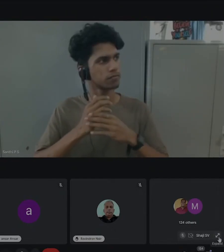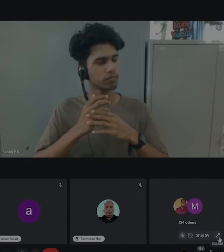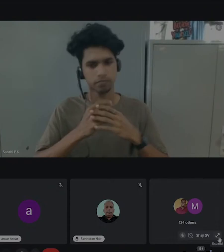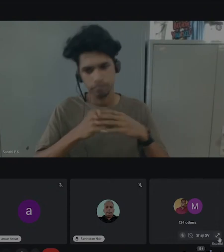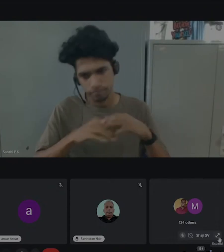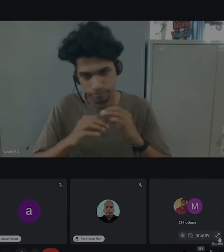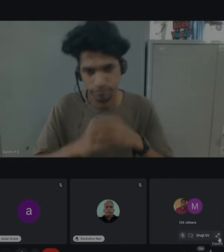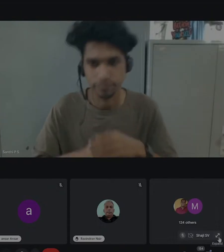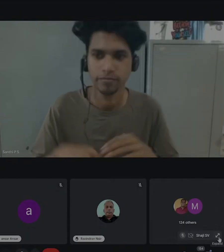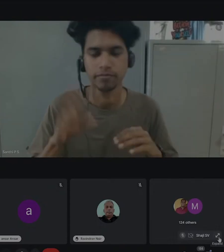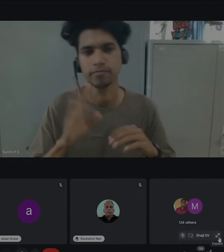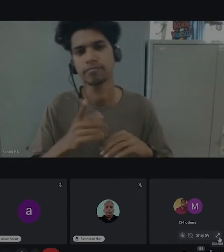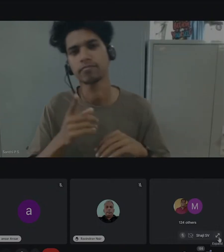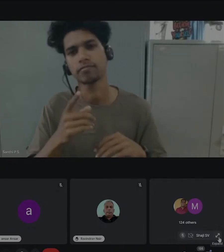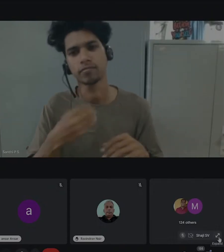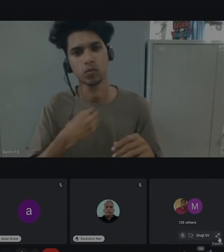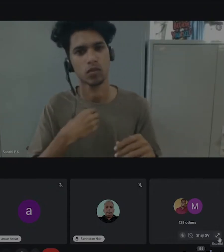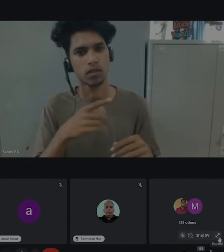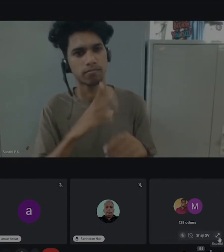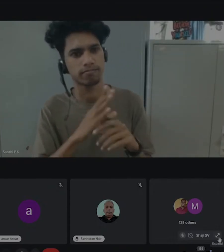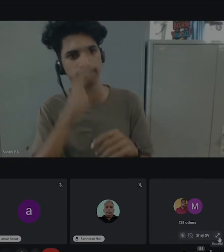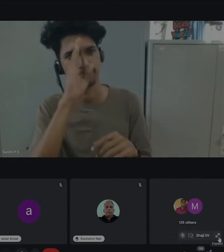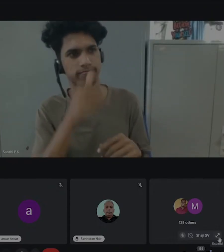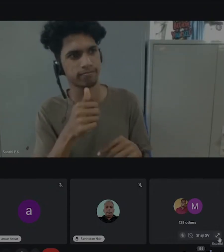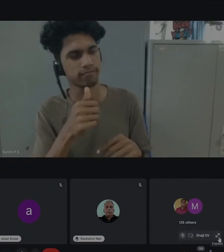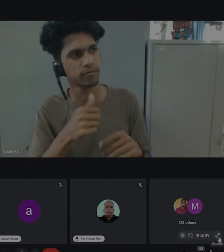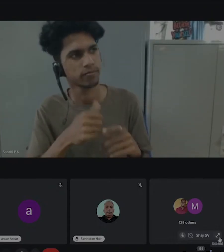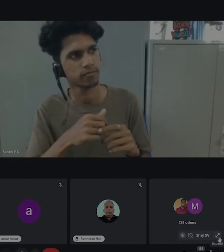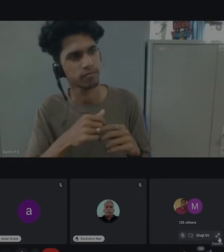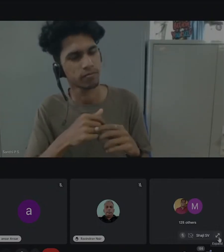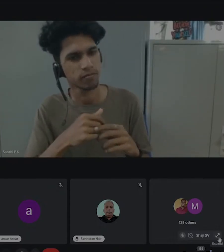ഹലോ മാഡം. ഹലോ, ആ പറഞ്ഞോളൂ മാം.